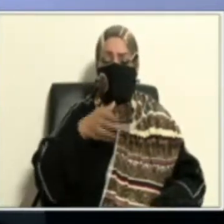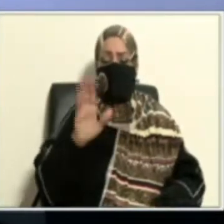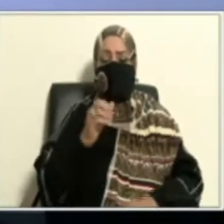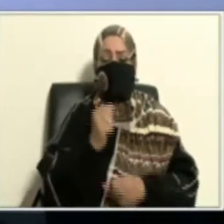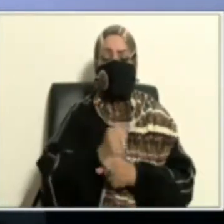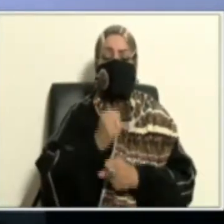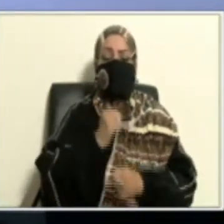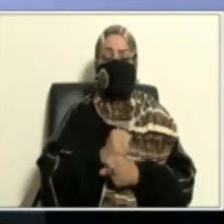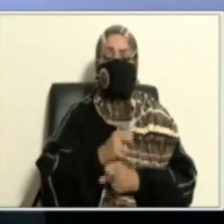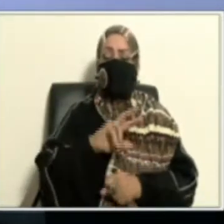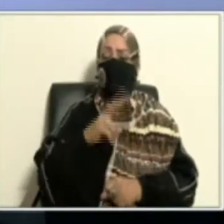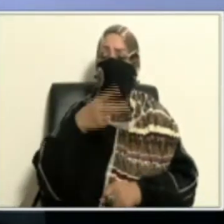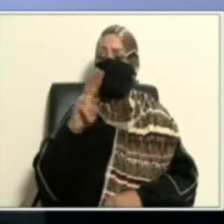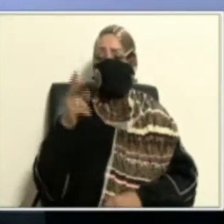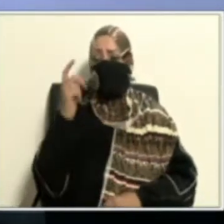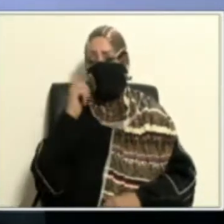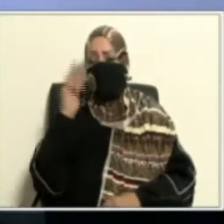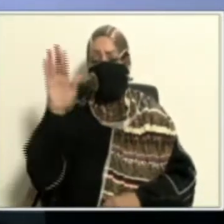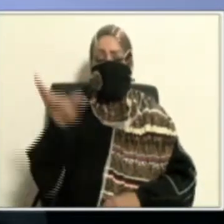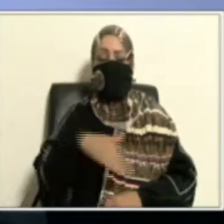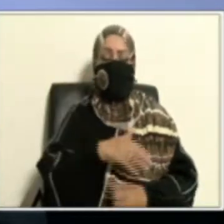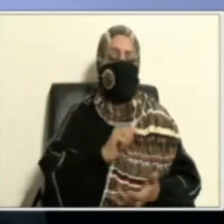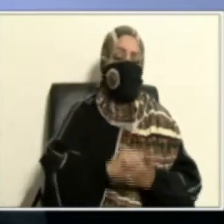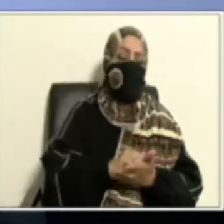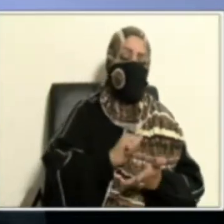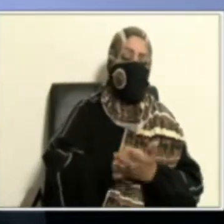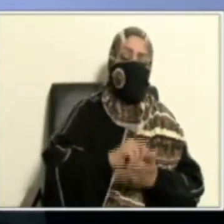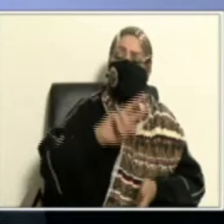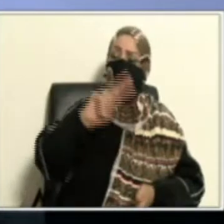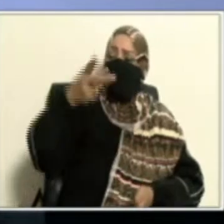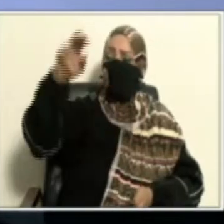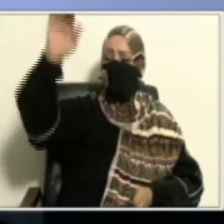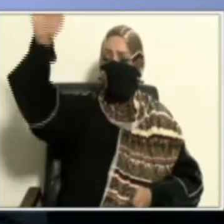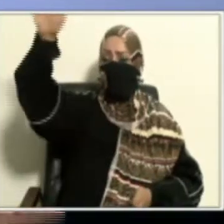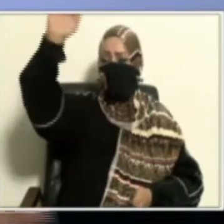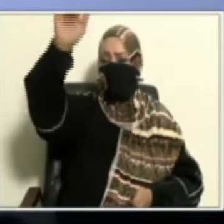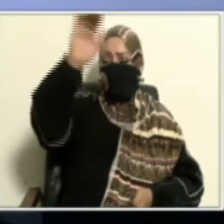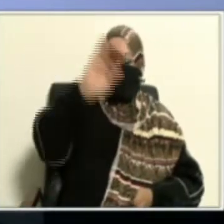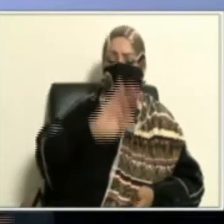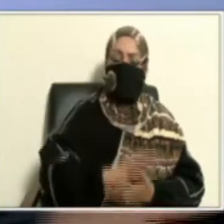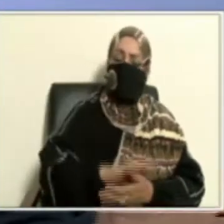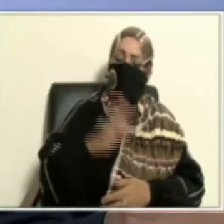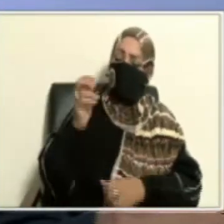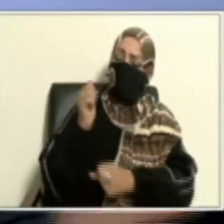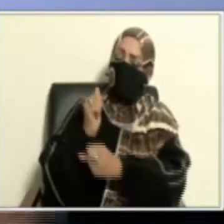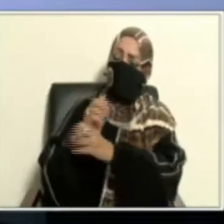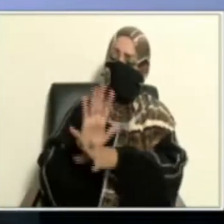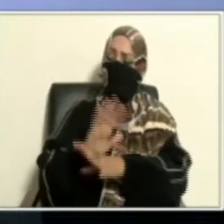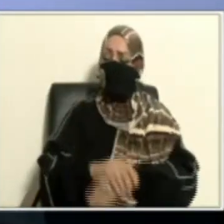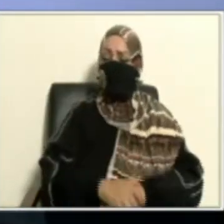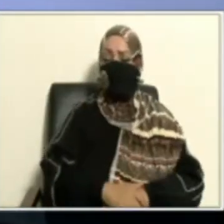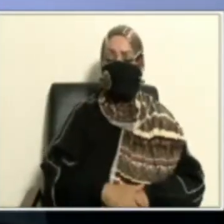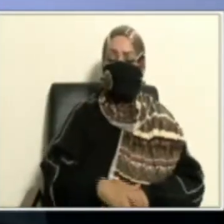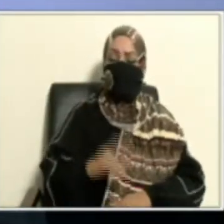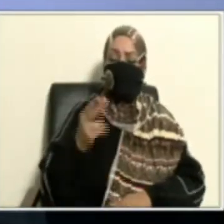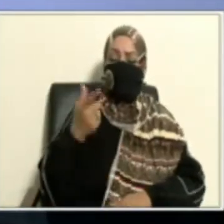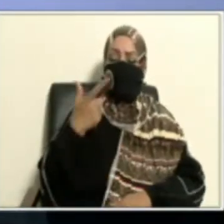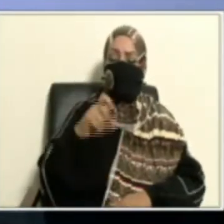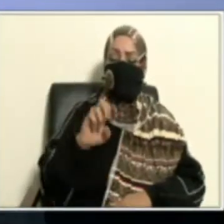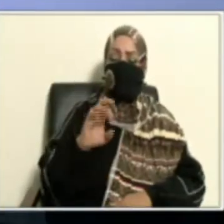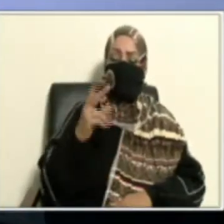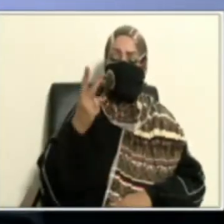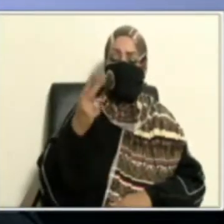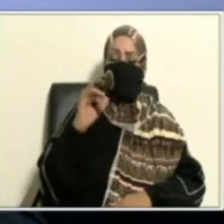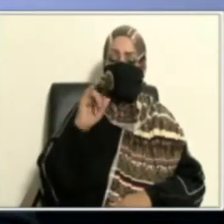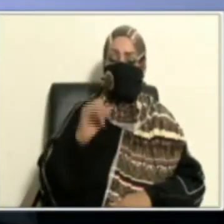فعل عبد الله بن عمر رضي الله عنهما، كان إذا كان في مكانه يصلي في البيت، وإذا خرج